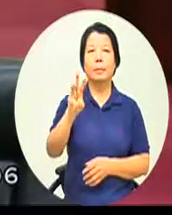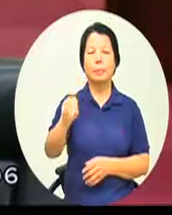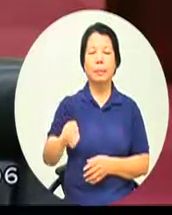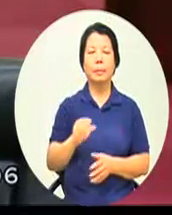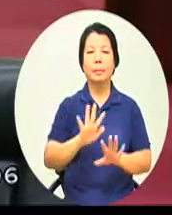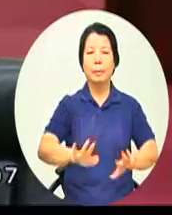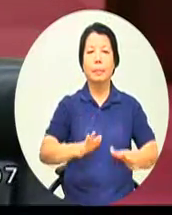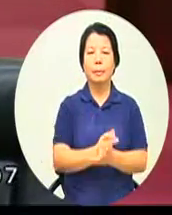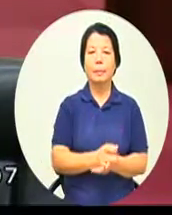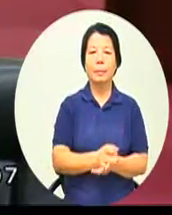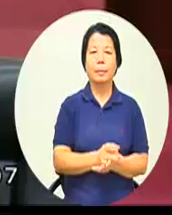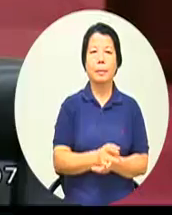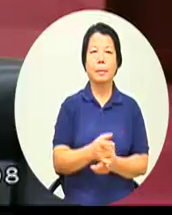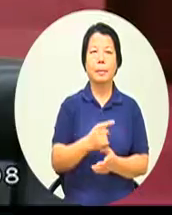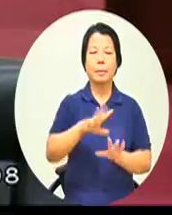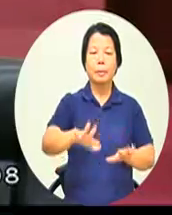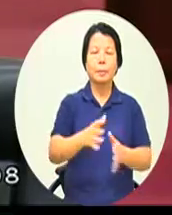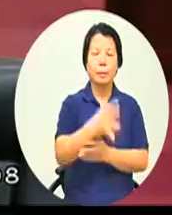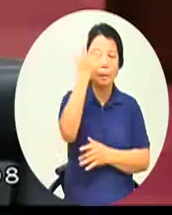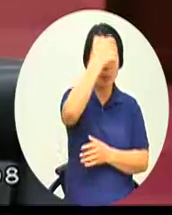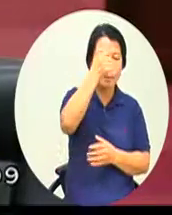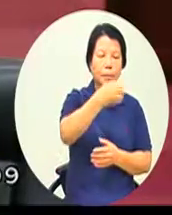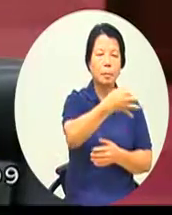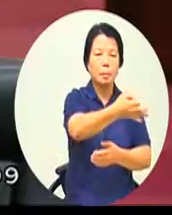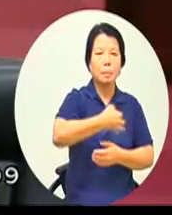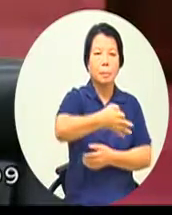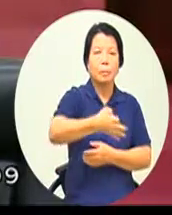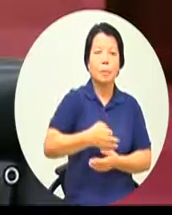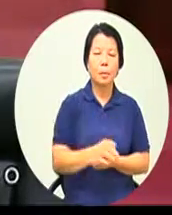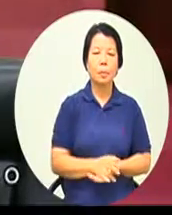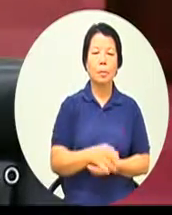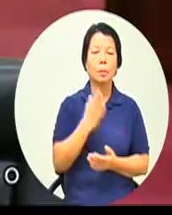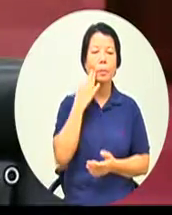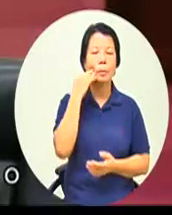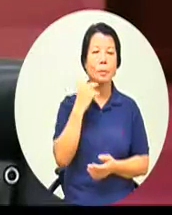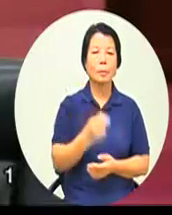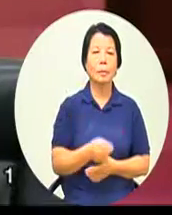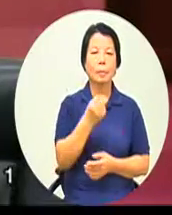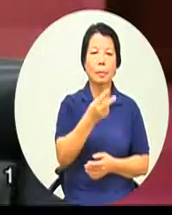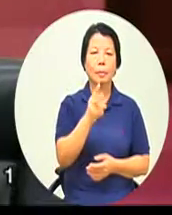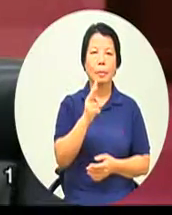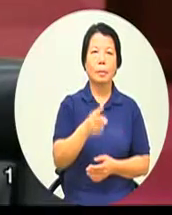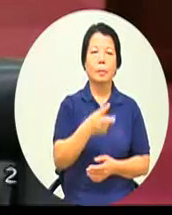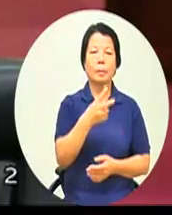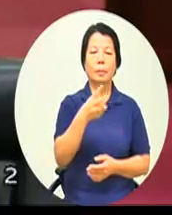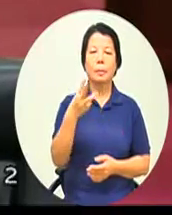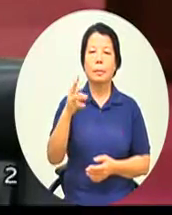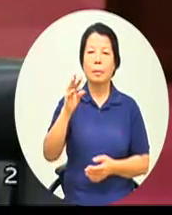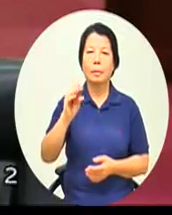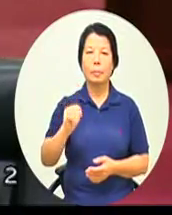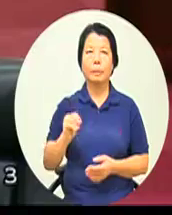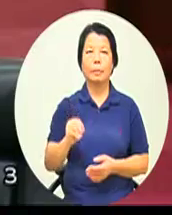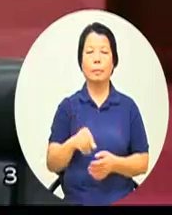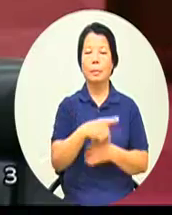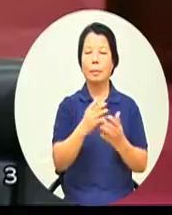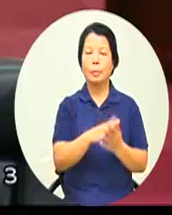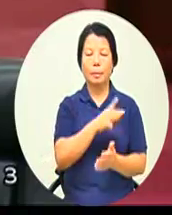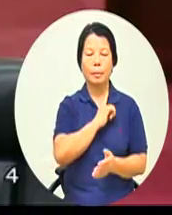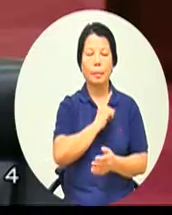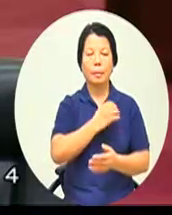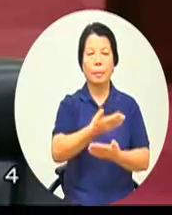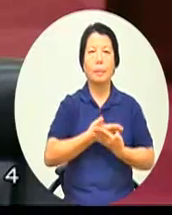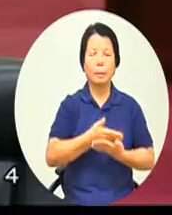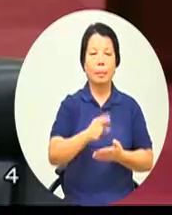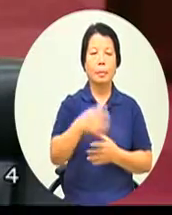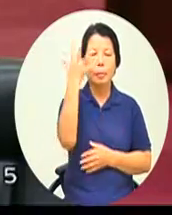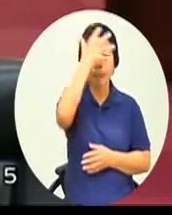转嫁对于这长辈来收钱，但是呢，两三万对不对？吼，啊，伊受委托对不对？吼，伊就资金吸收，吼，当然咱这长